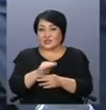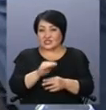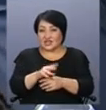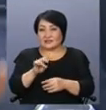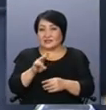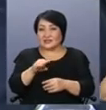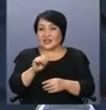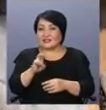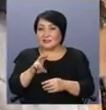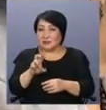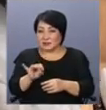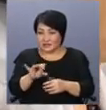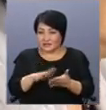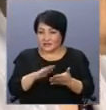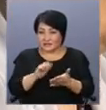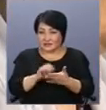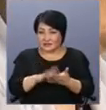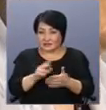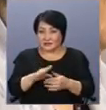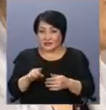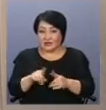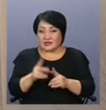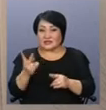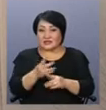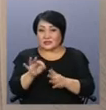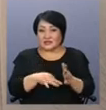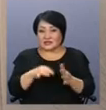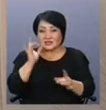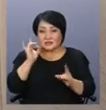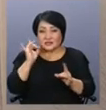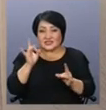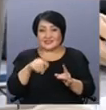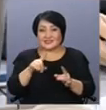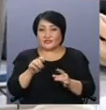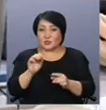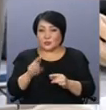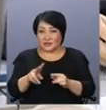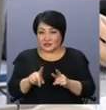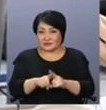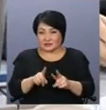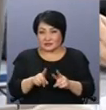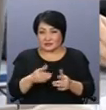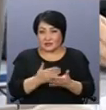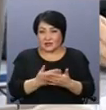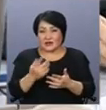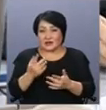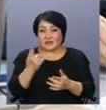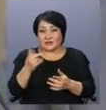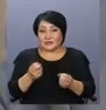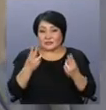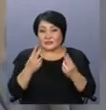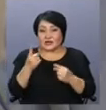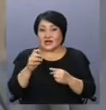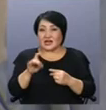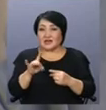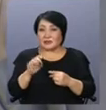Қалған төл тамбаларымызда дәл осында екі бірдей дауысты дыбыстармен белгіленуі мүмкін. Әйтсе де кейбір мамандар бір әріпке бір ғана тамба